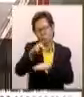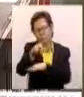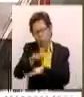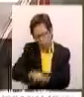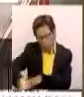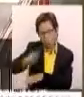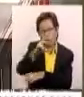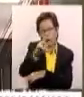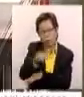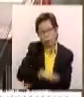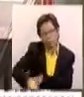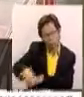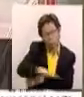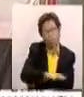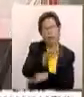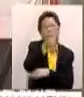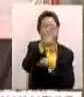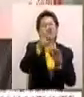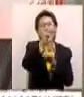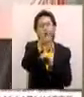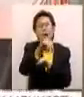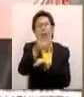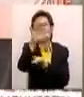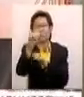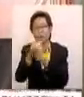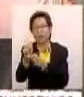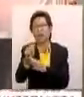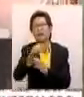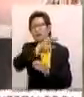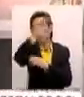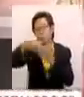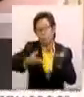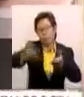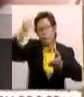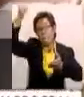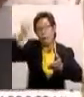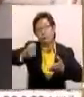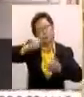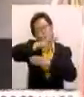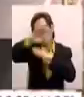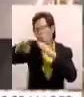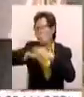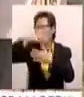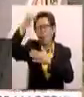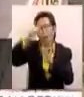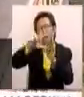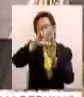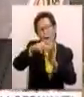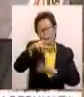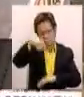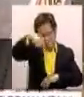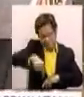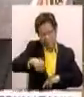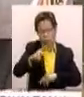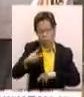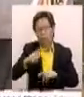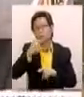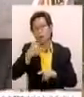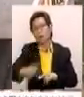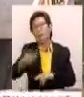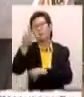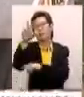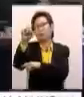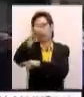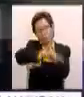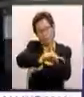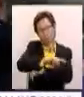Manakala My 50 berharga RM50 untuk semua perkhidmatan bas kendalian Rapid Bus di Lembah Klang selama 30